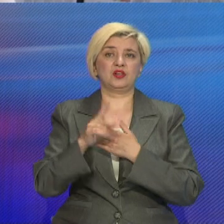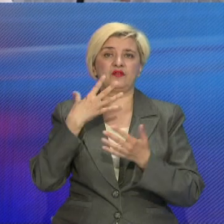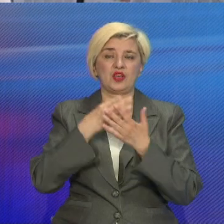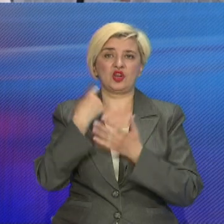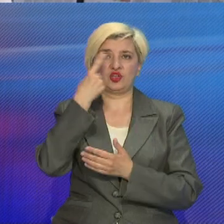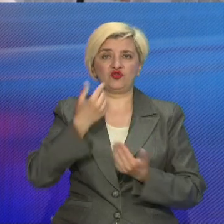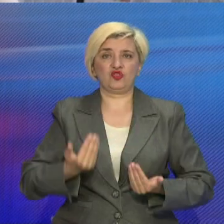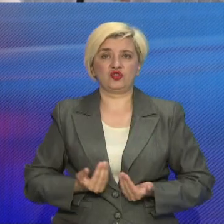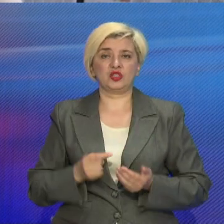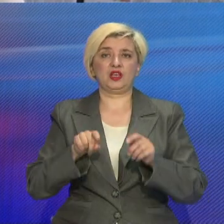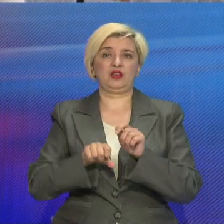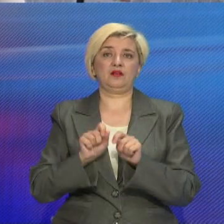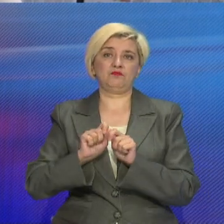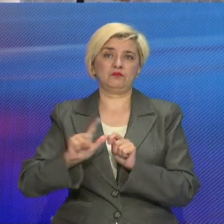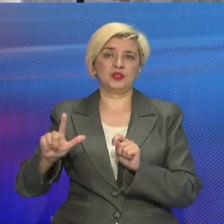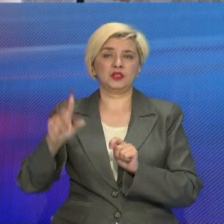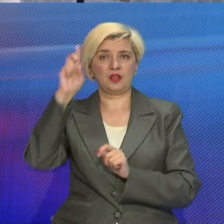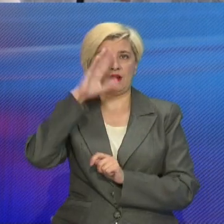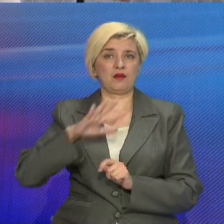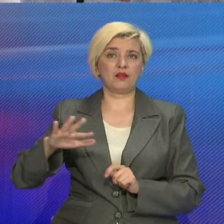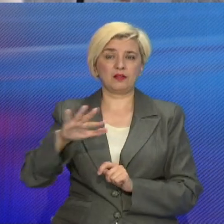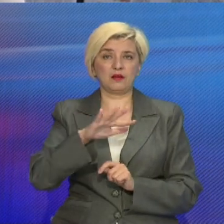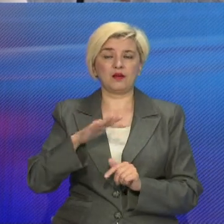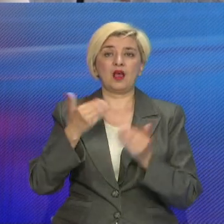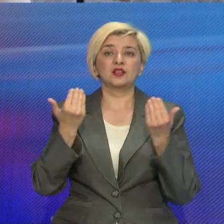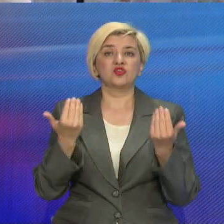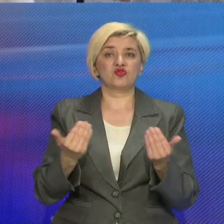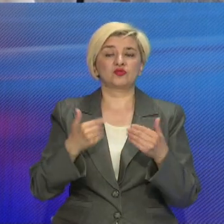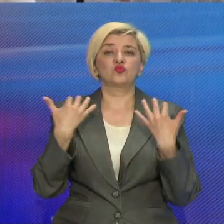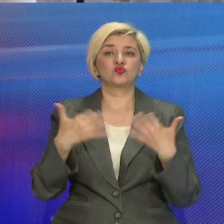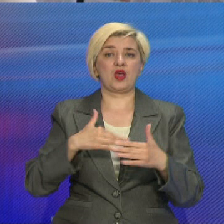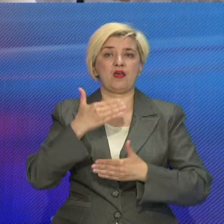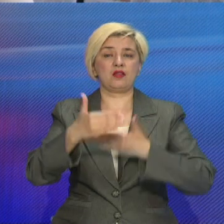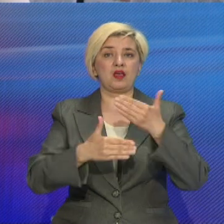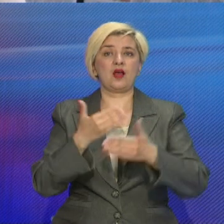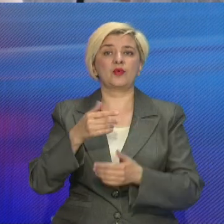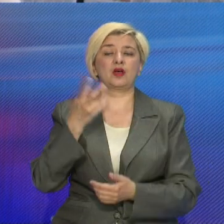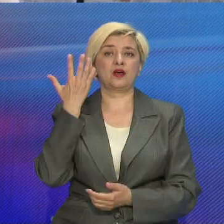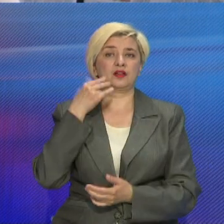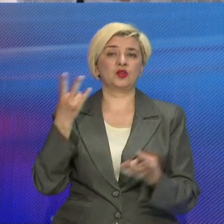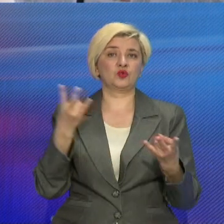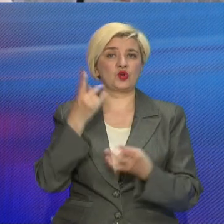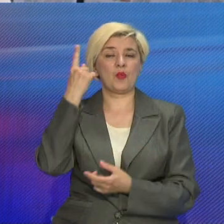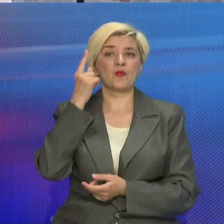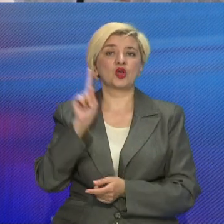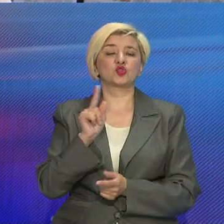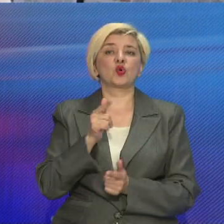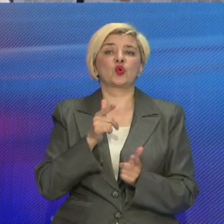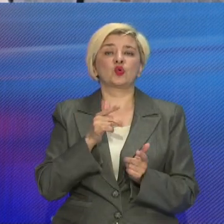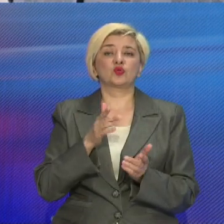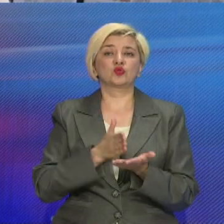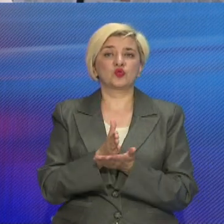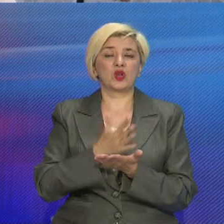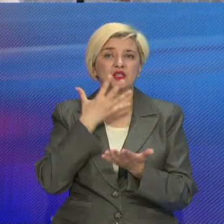Но вместе с тем сегодня пришел такой этап, когда нужно подумать, а что ты, служа своей стране, готов отдать? А что ты оставишь